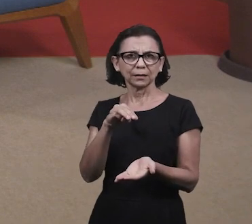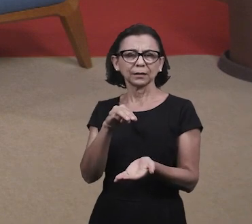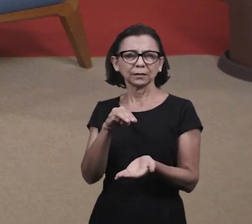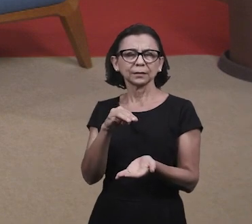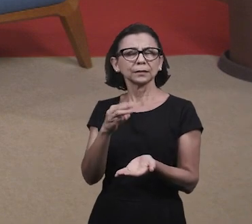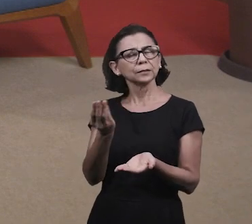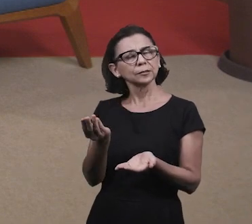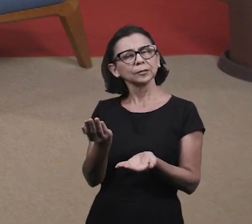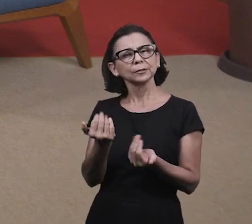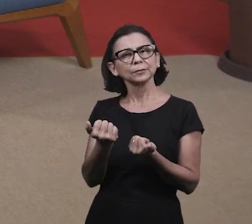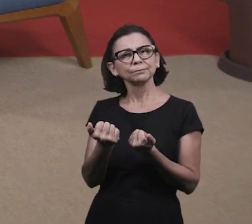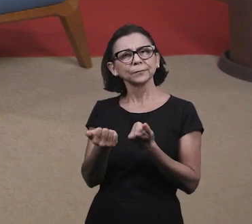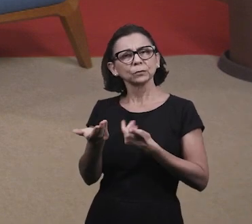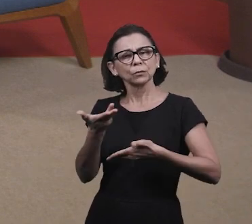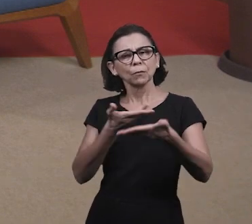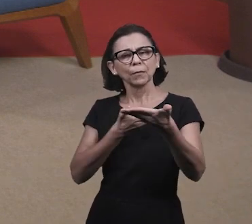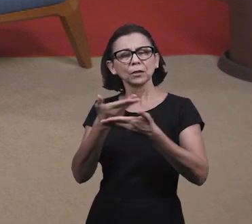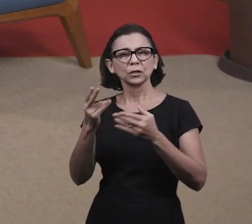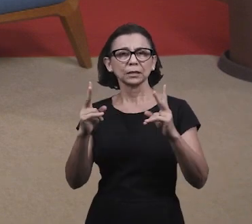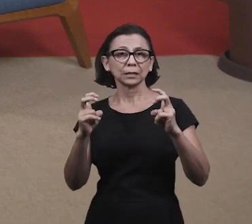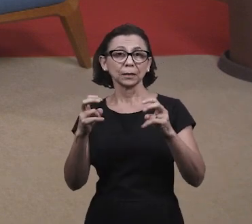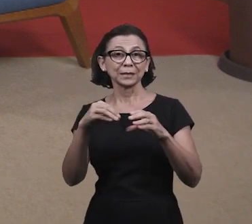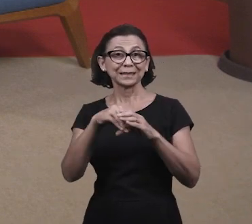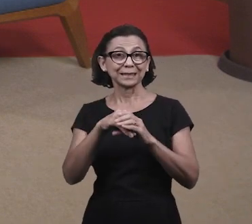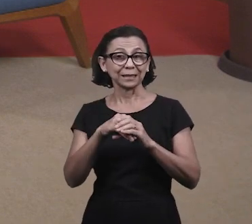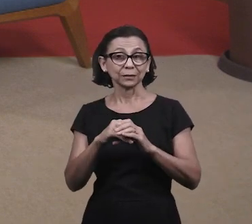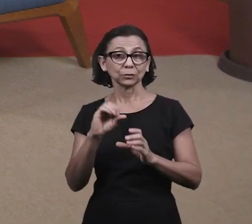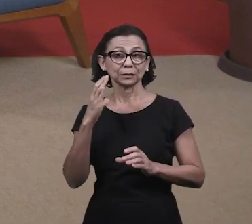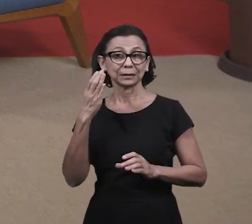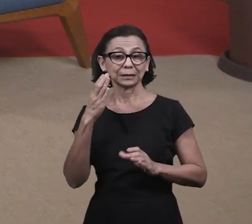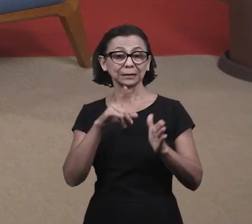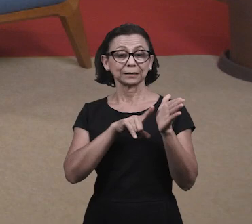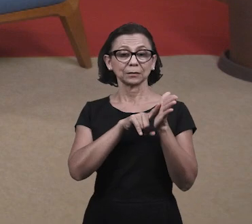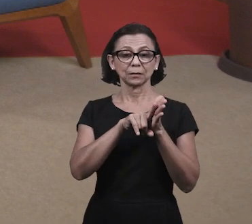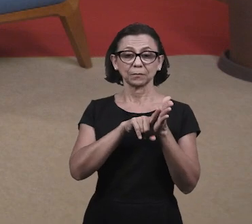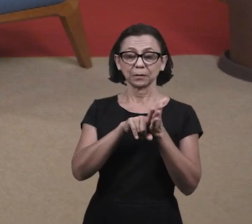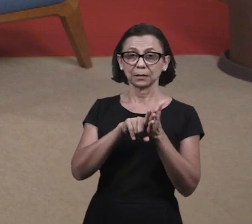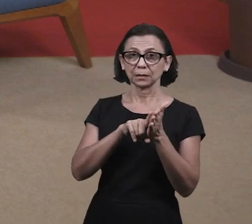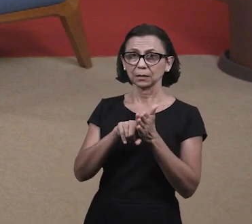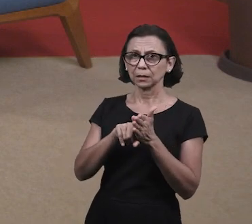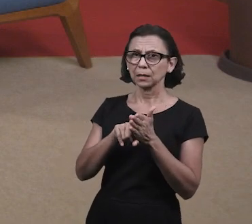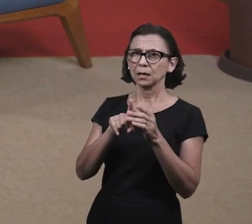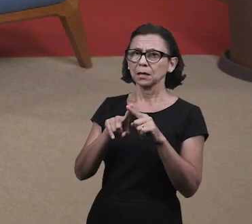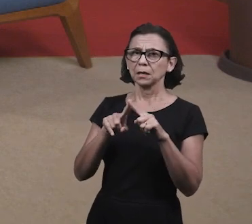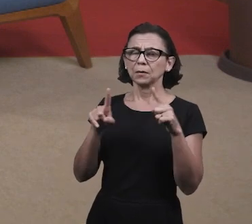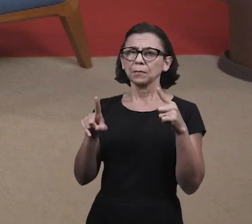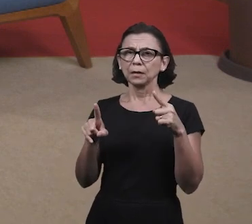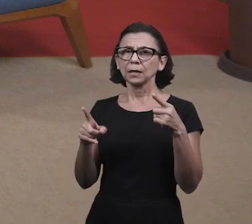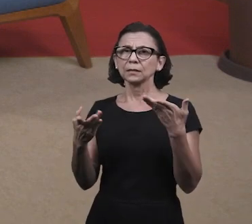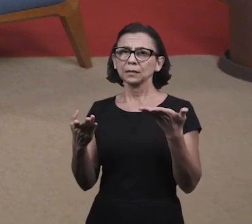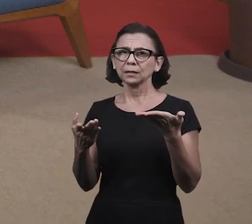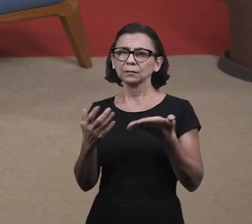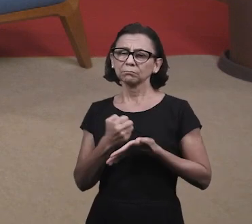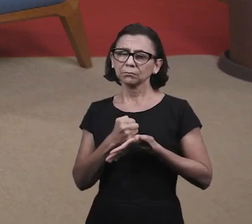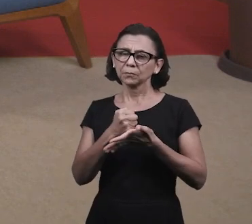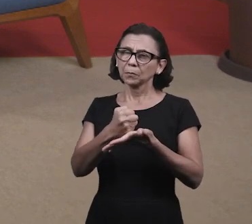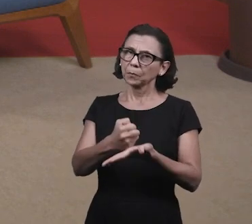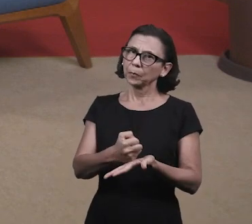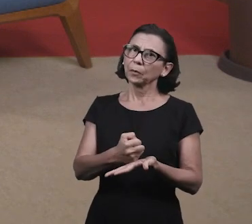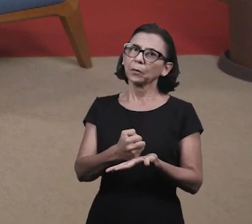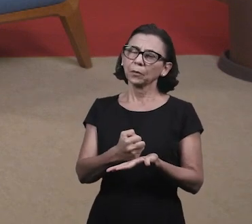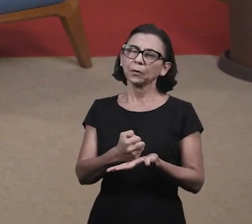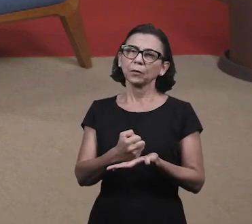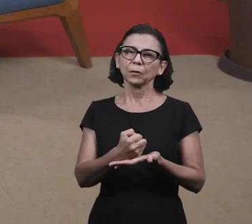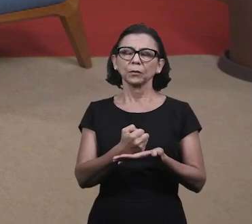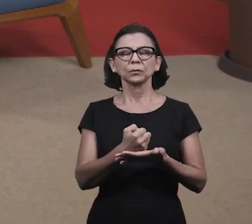qui étudie, qui apporte des thématiques qui sont focalisées dans la science, mais qui contribuent